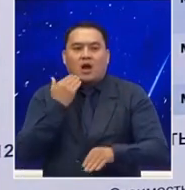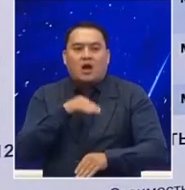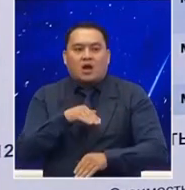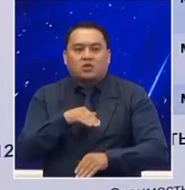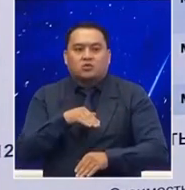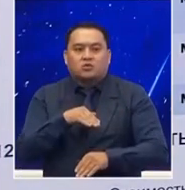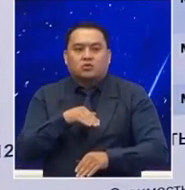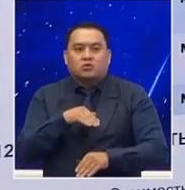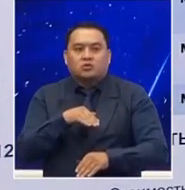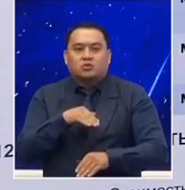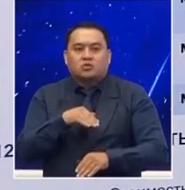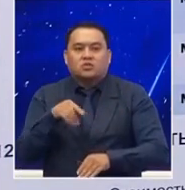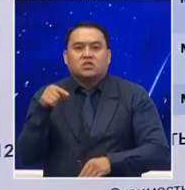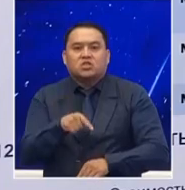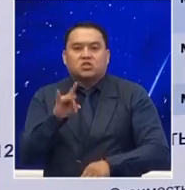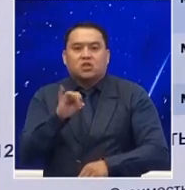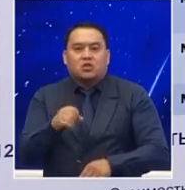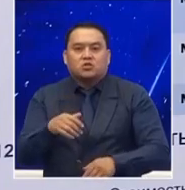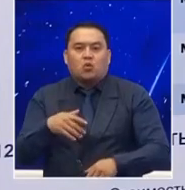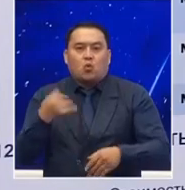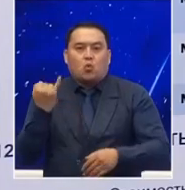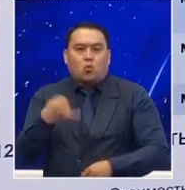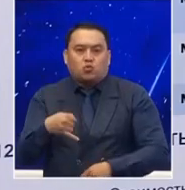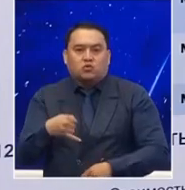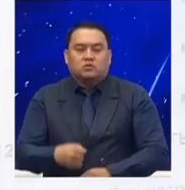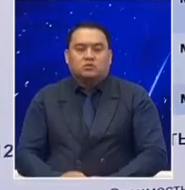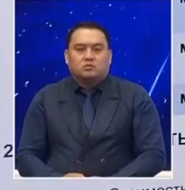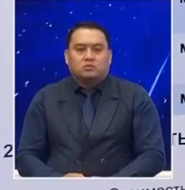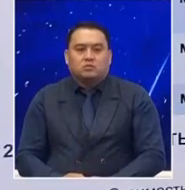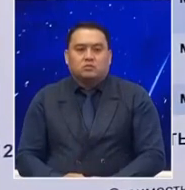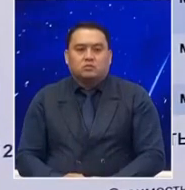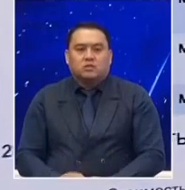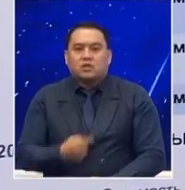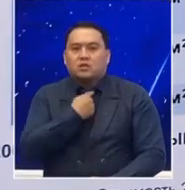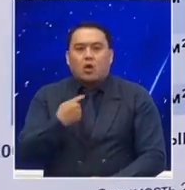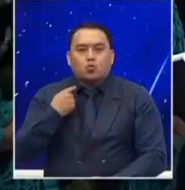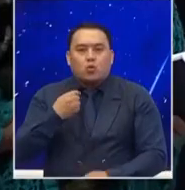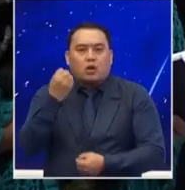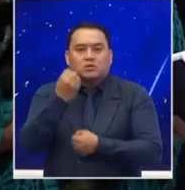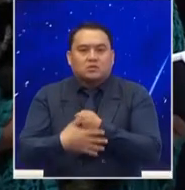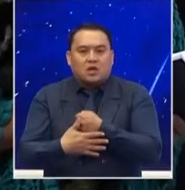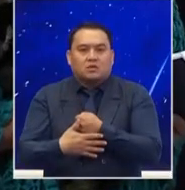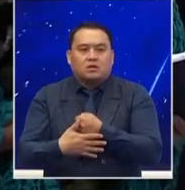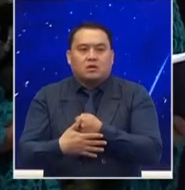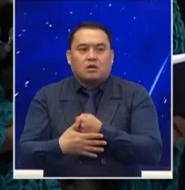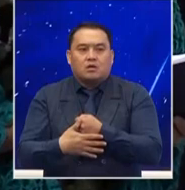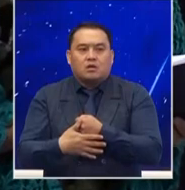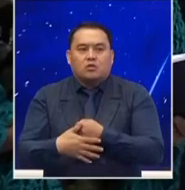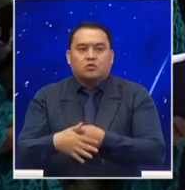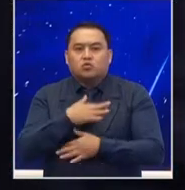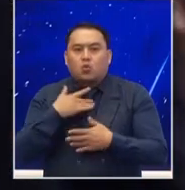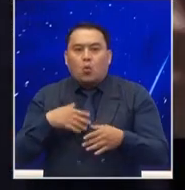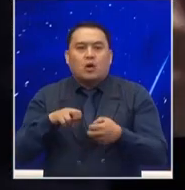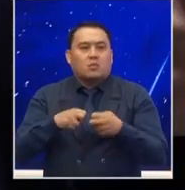тысячу раз, не сто раз, тысячу раз хуже, чем у них. Вот это областной центр. Нангара, сколько проблем у